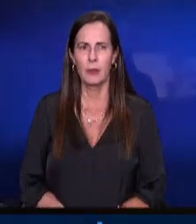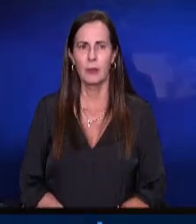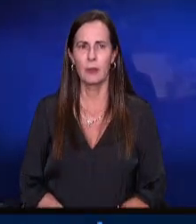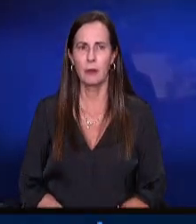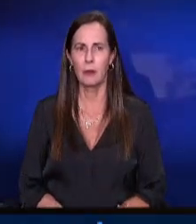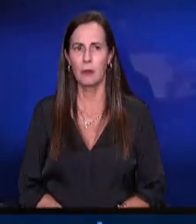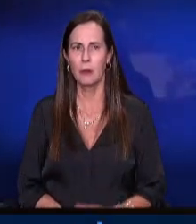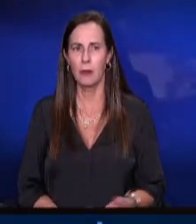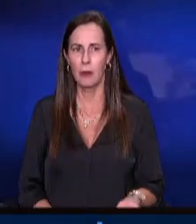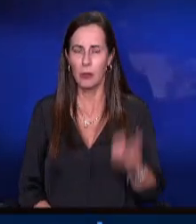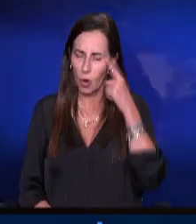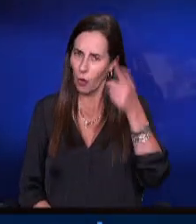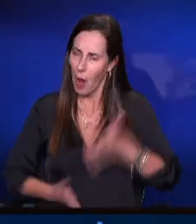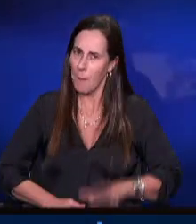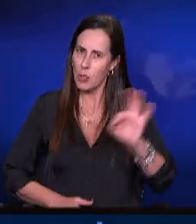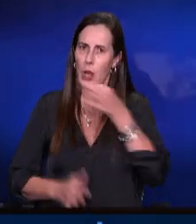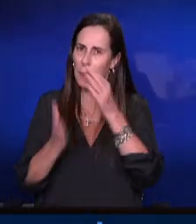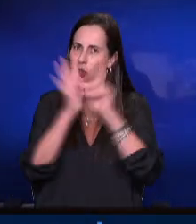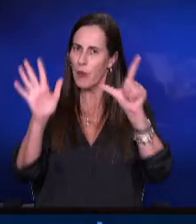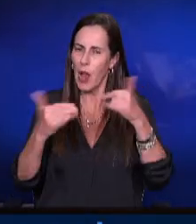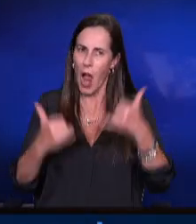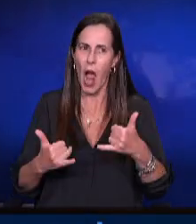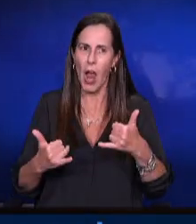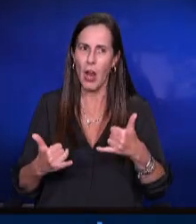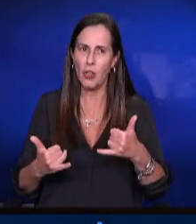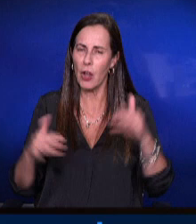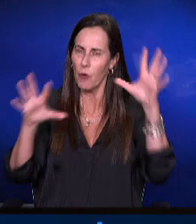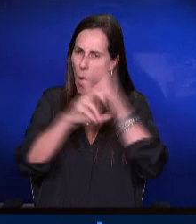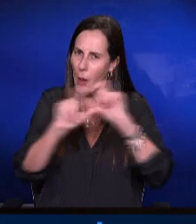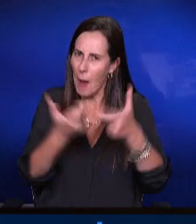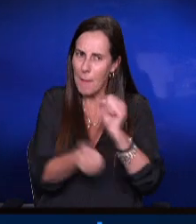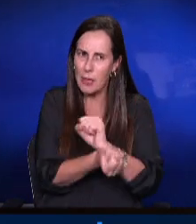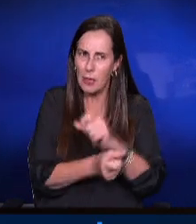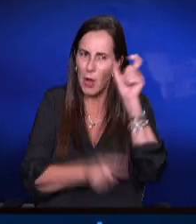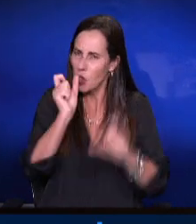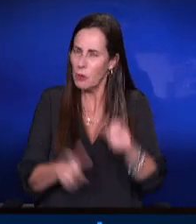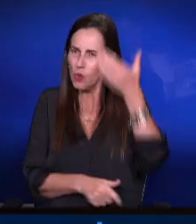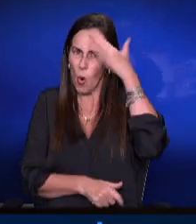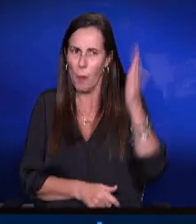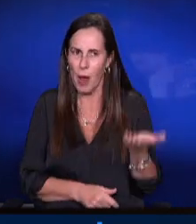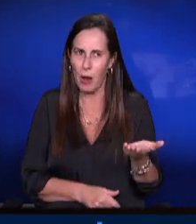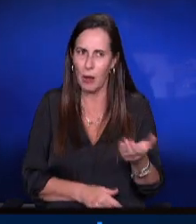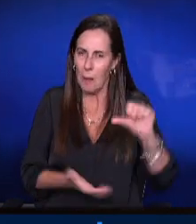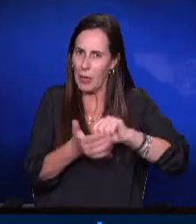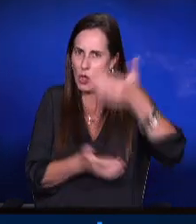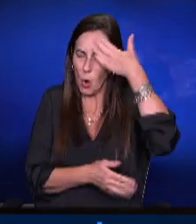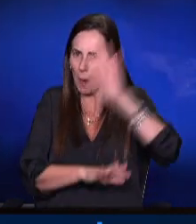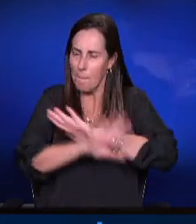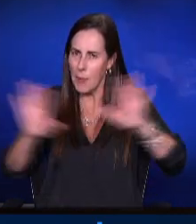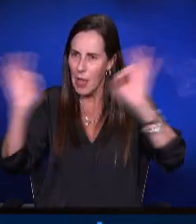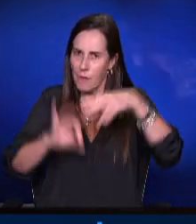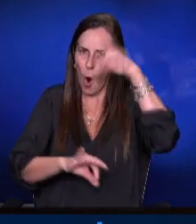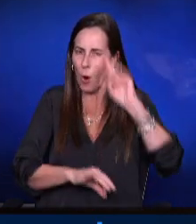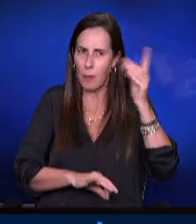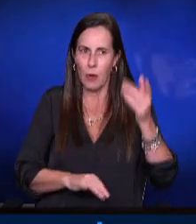אדוני השוטר, תחשוב שלך יש ילד בן 17, והוא עכשיו לילה שלם במעצר, עם אנשים שהוא לא מכיר, ובעיר שהוא לא מכיר, בלי אף אחד מההורים